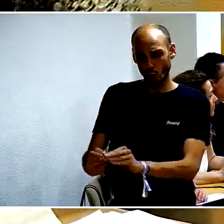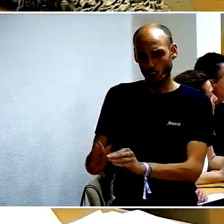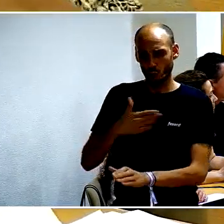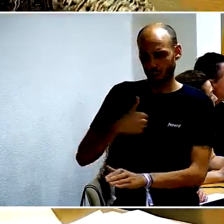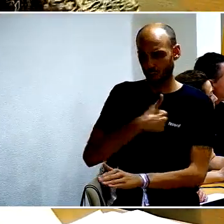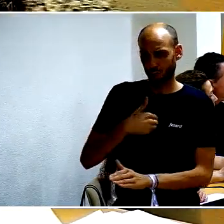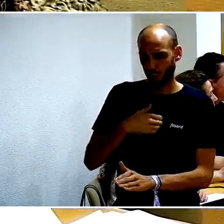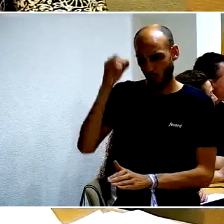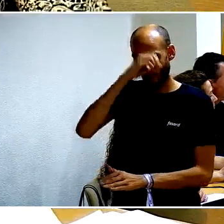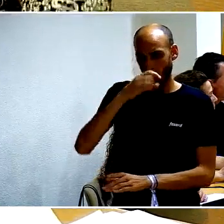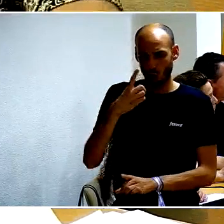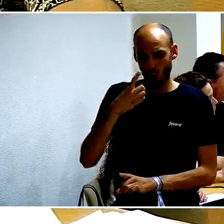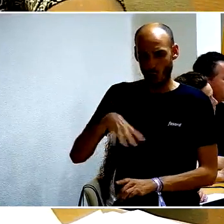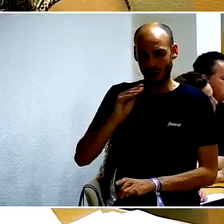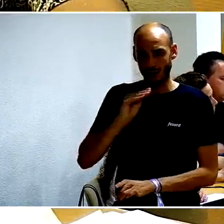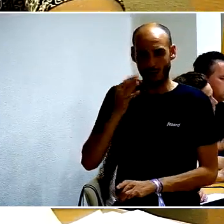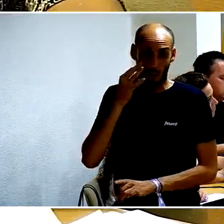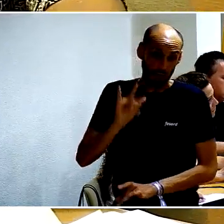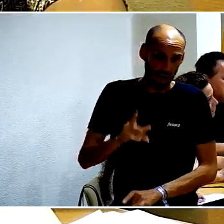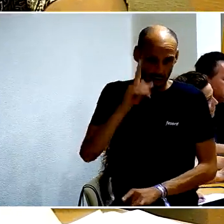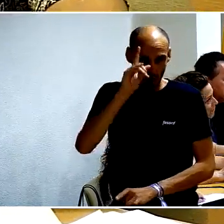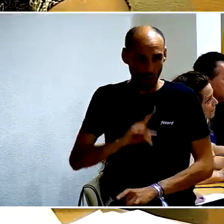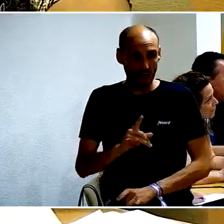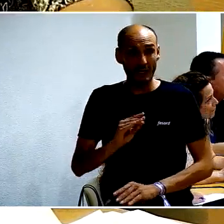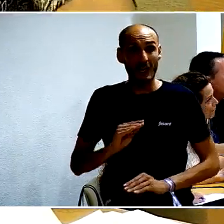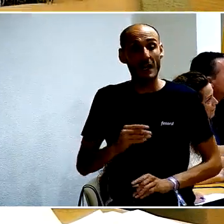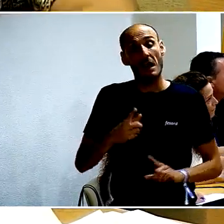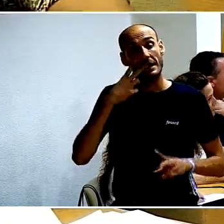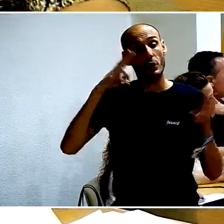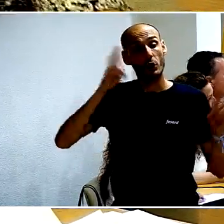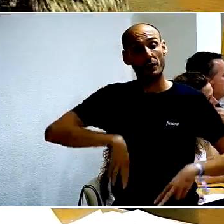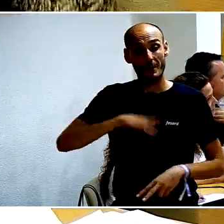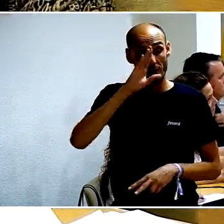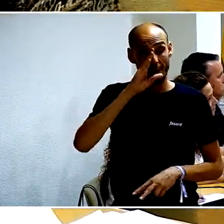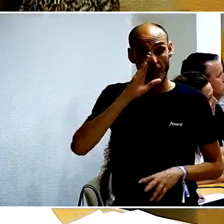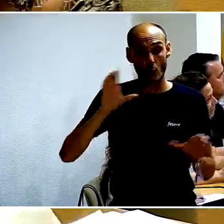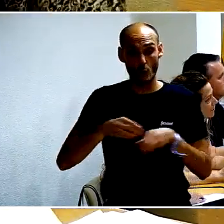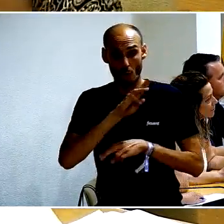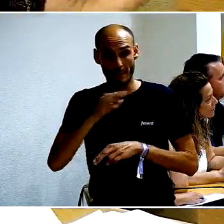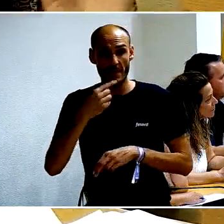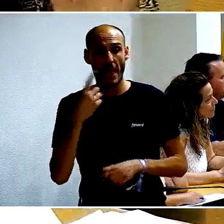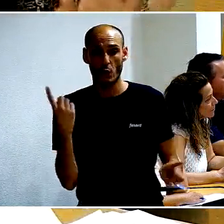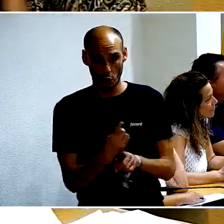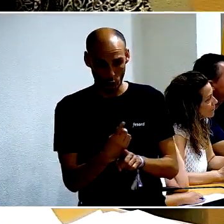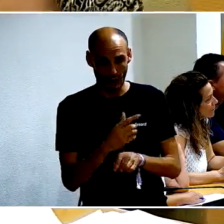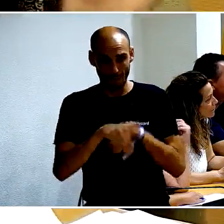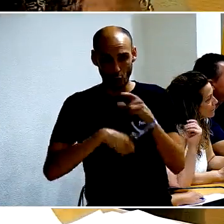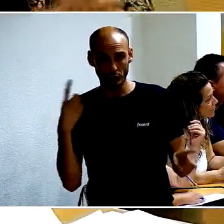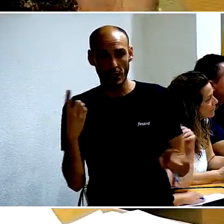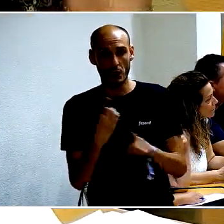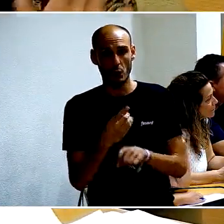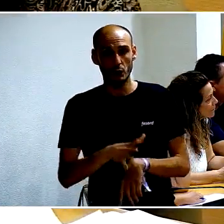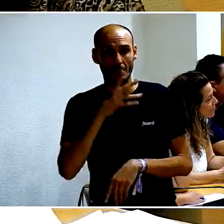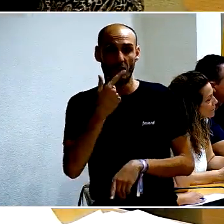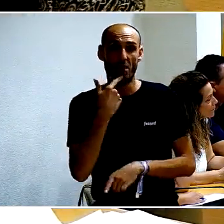sigui, ja hem tocat tots els pals. En el reconeixement extrajudicial de crèdit de febrer, el Partit Popular va votar en contra, perquè va dir que en tenia que una circumstància administrativa,